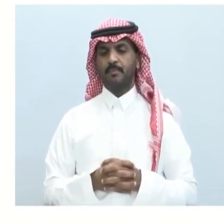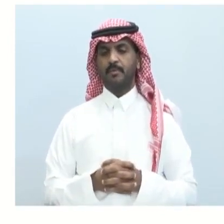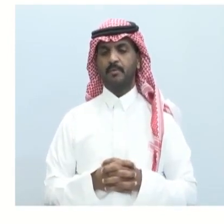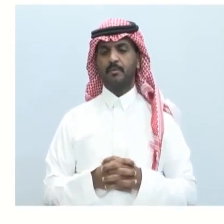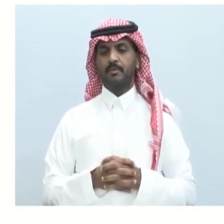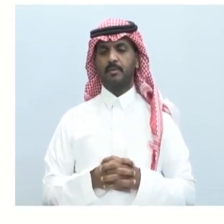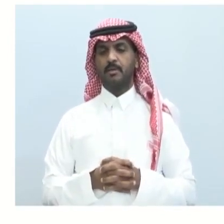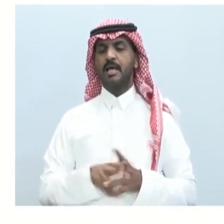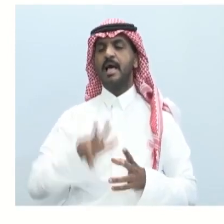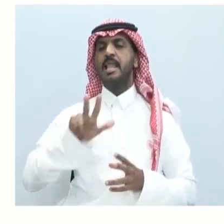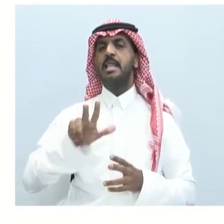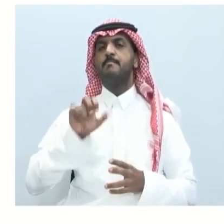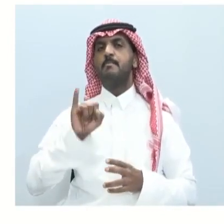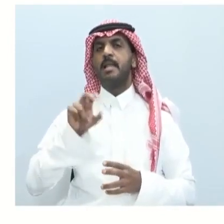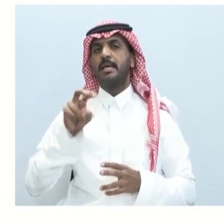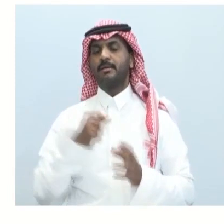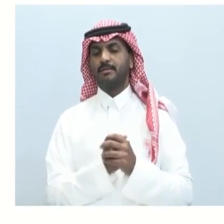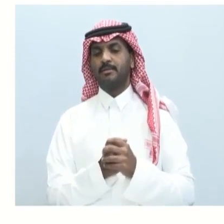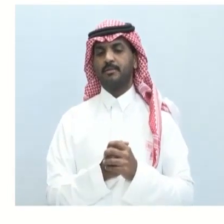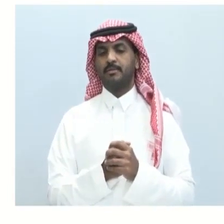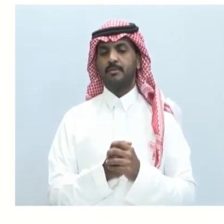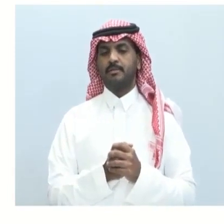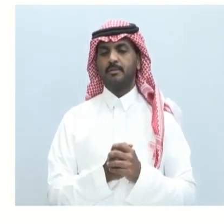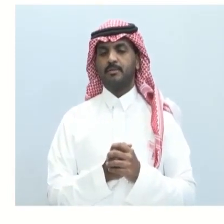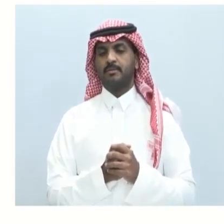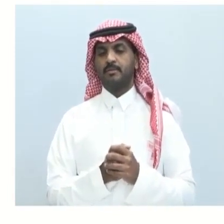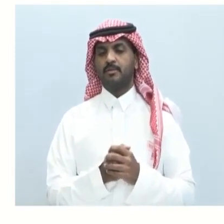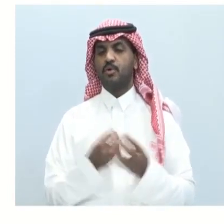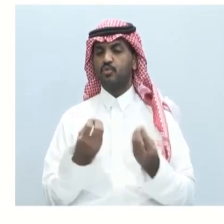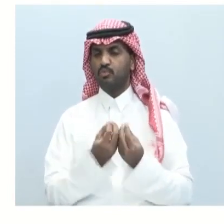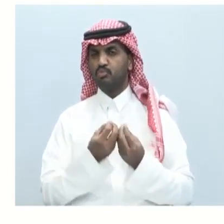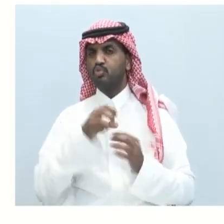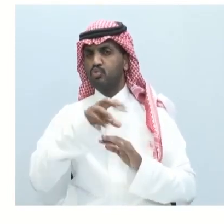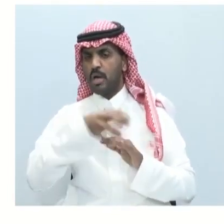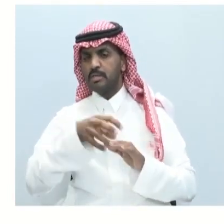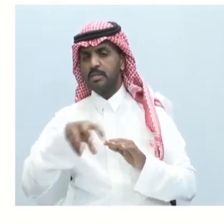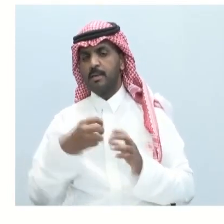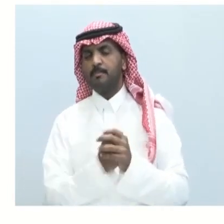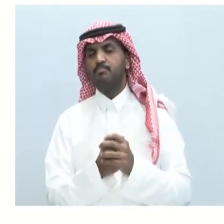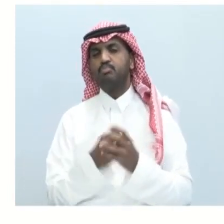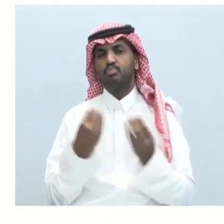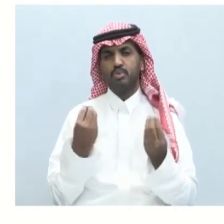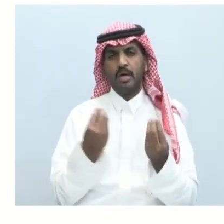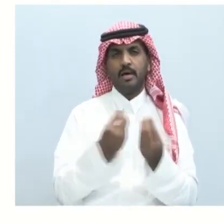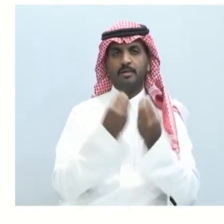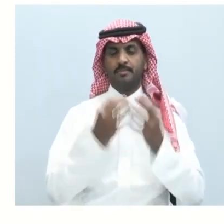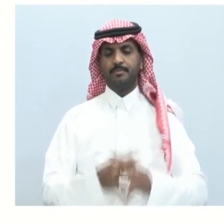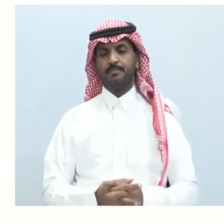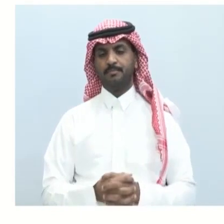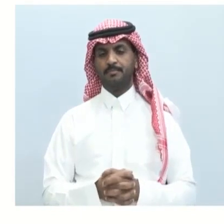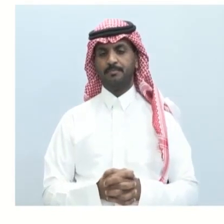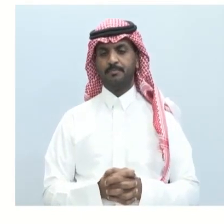لدينا المملكه ما هي المملكه تضم شعبا او اقساما